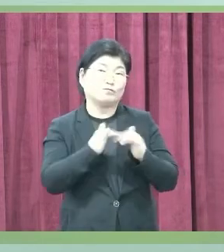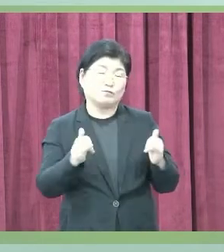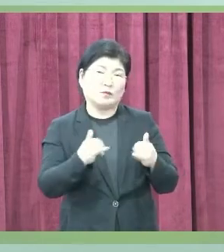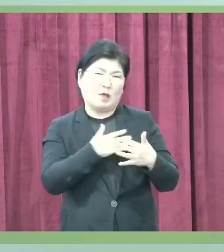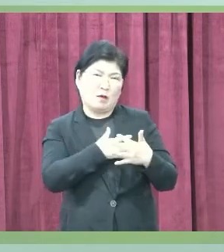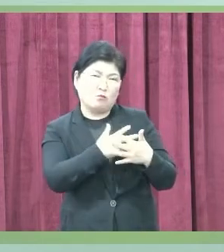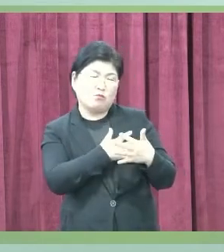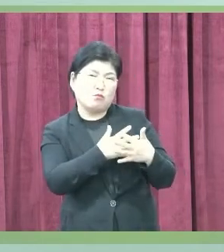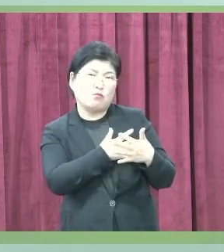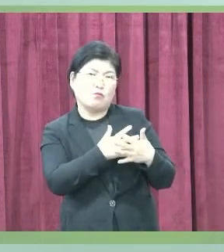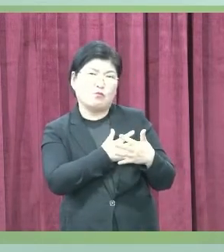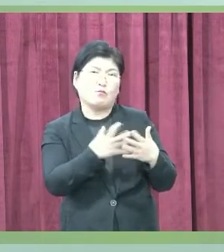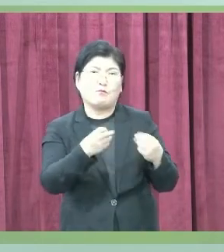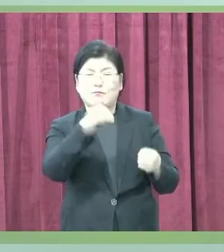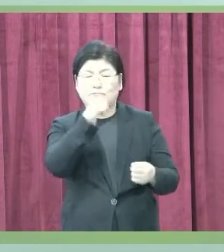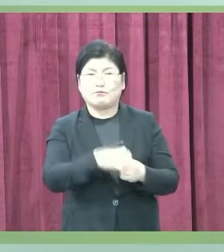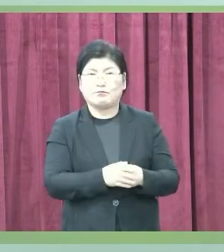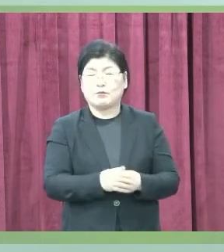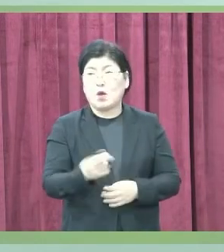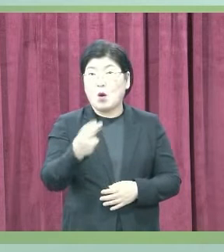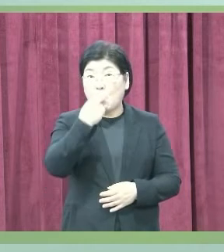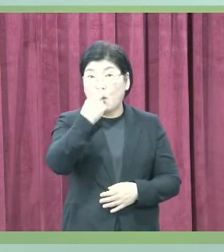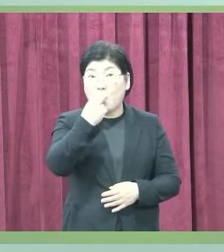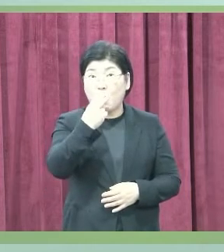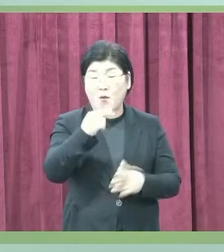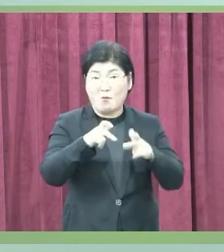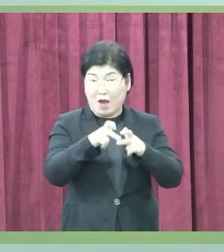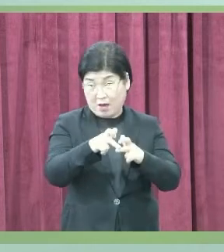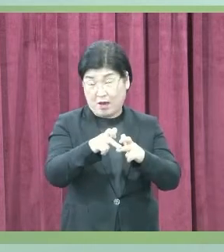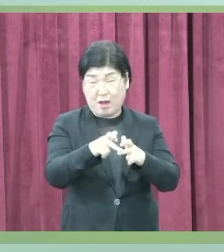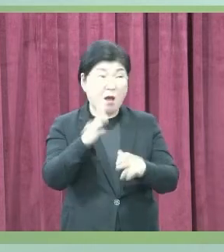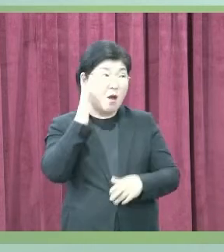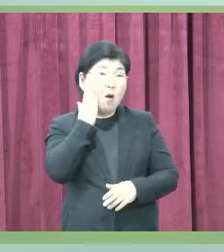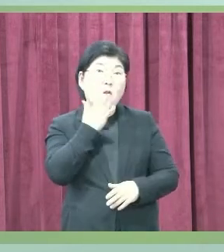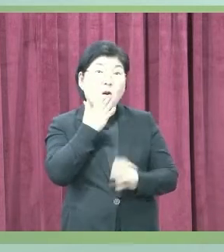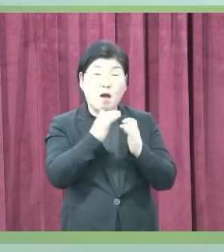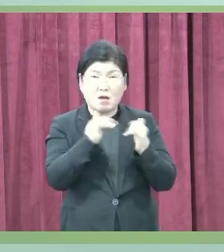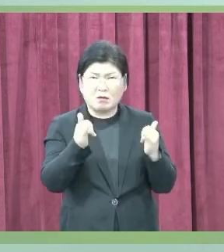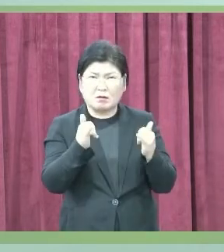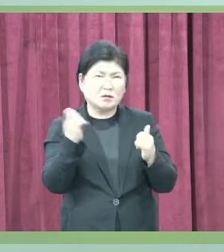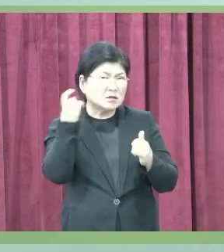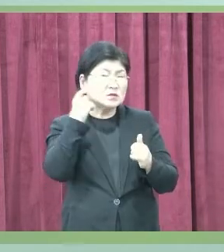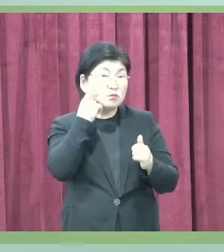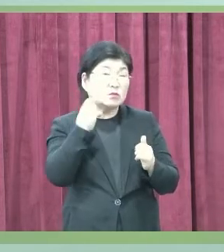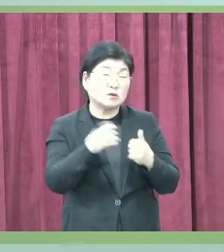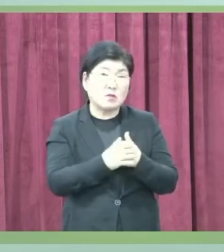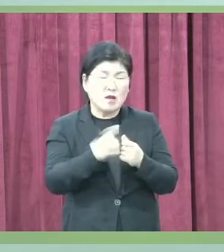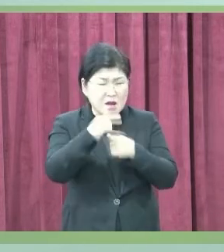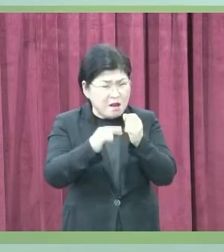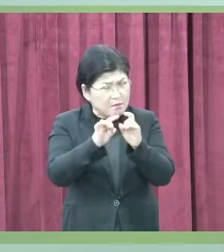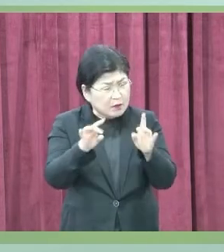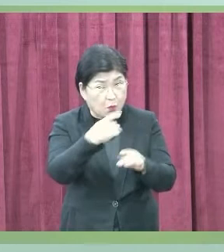불안이 높아요. 그러니까 호흡기 장애가 있으신 분하고 청각 안 들려서 그러신지 제가 때마다 매년